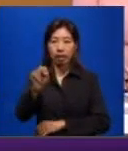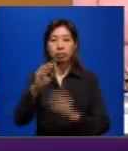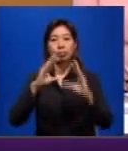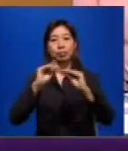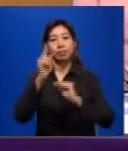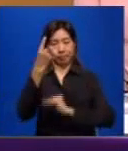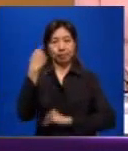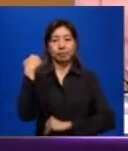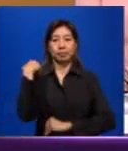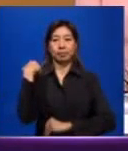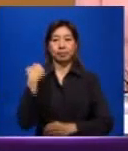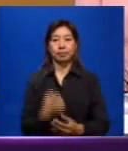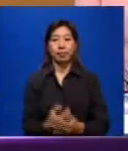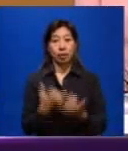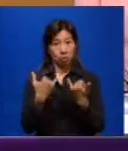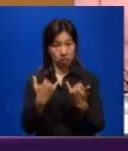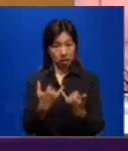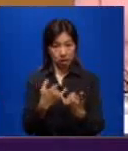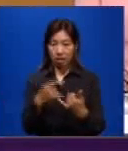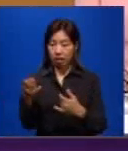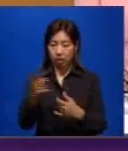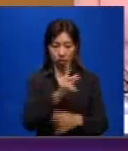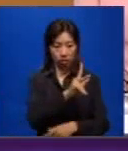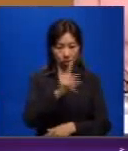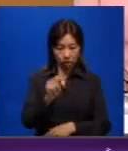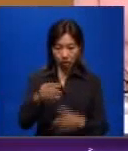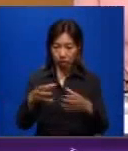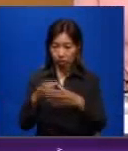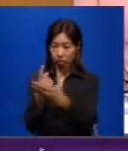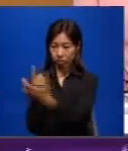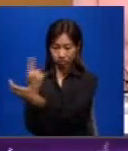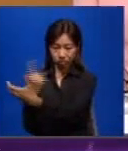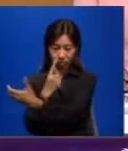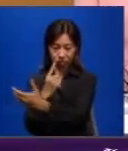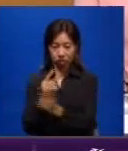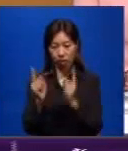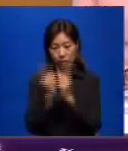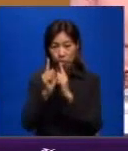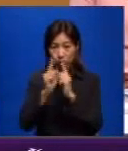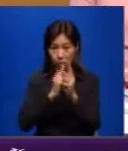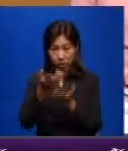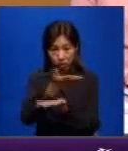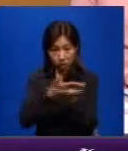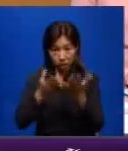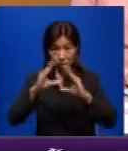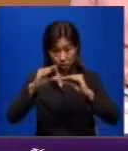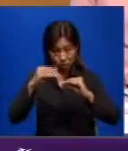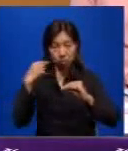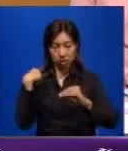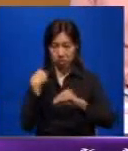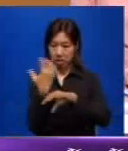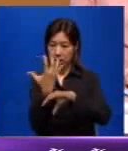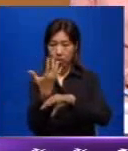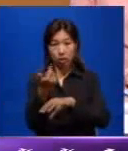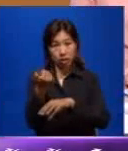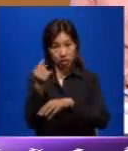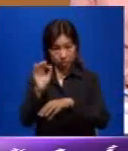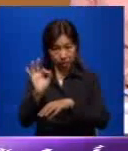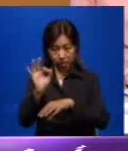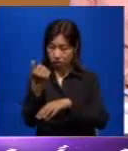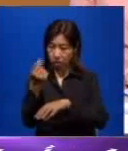ต่อไปด้วยวันนี้จะมีการถ่ายทอดสด2ช่องด้วยกันก็คือช่องทาง NBTแล้วก็ทางโมเดิร์นไนท์ทีวีด้วยนะคะ ค่ะซึ่งในช่วงเช้า